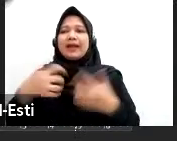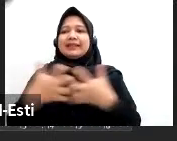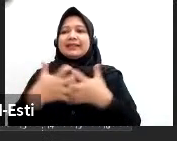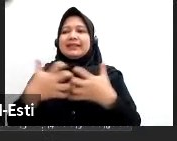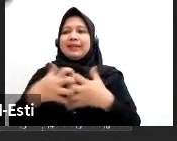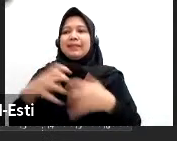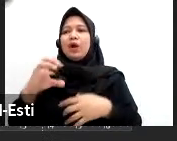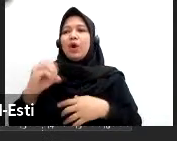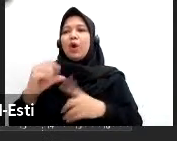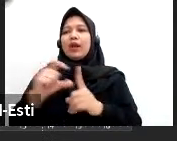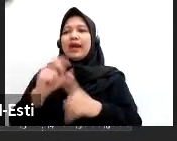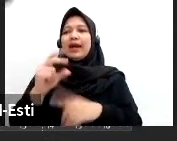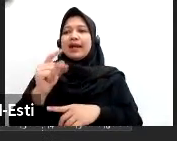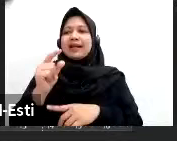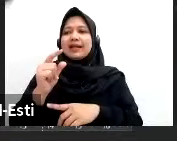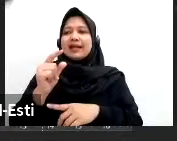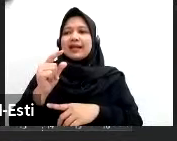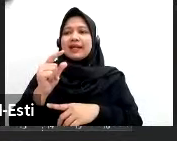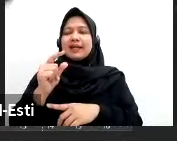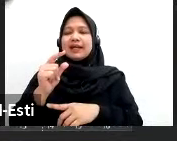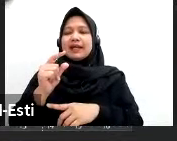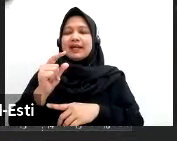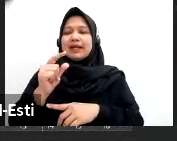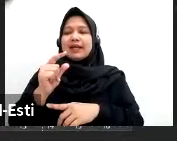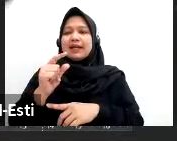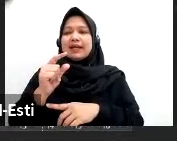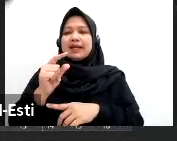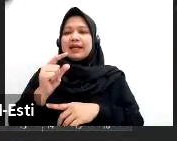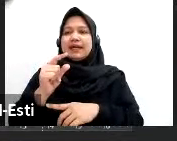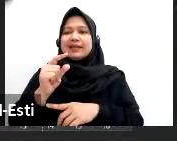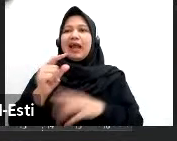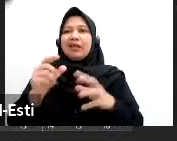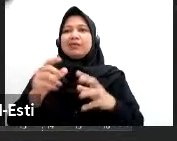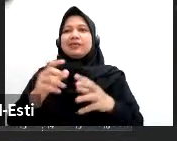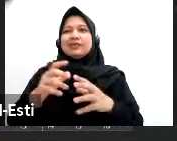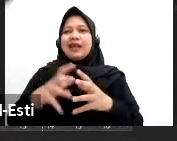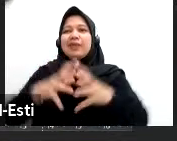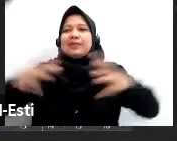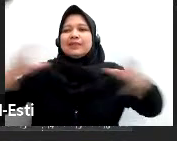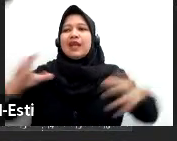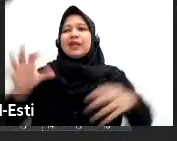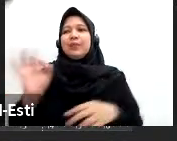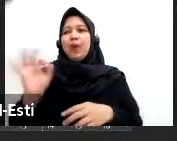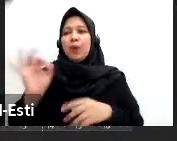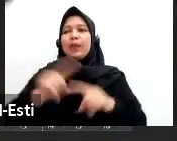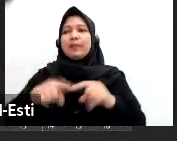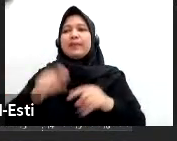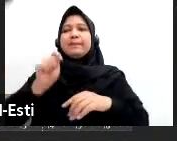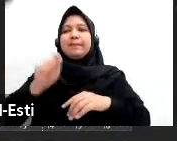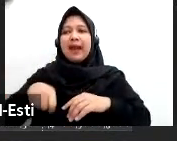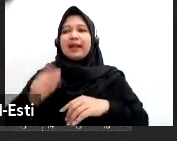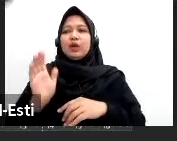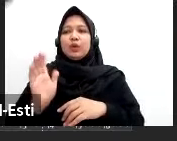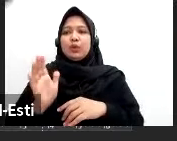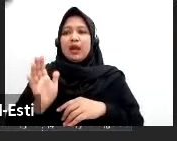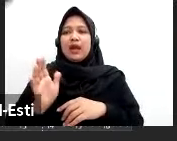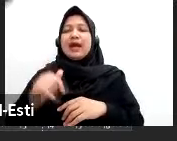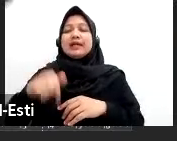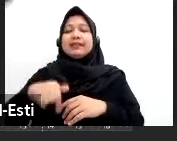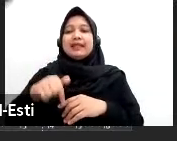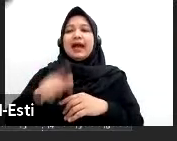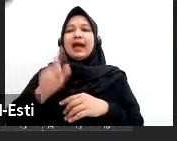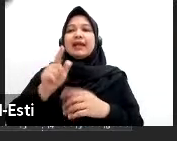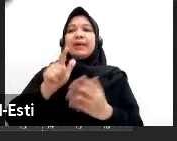ini secara secara saya belum belum masuk sih maksudnya jadi kita punya pengaduan